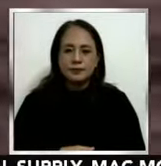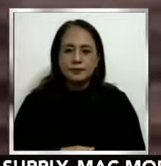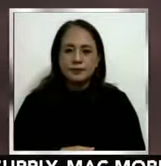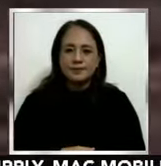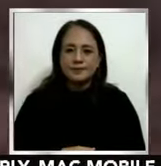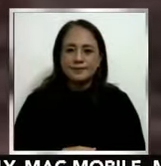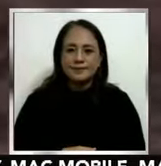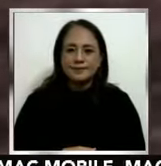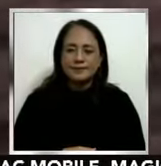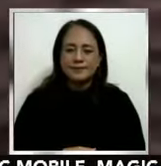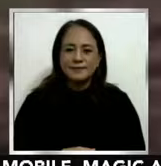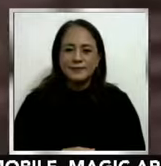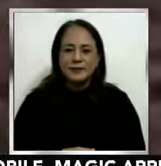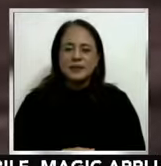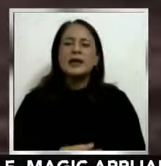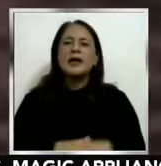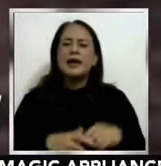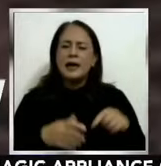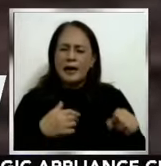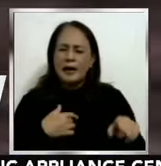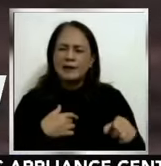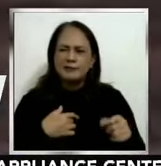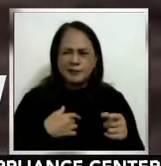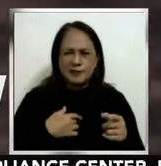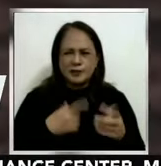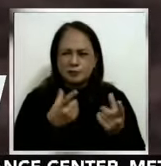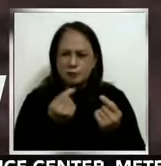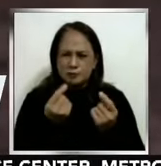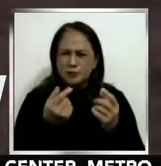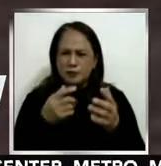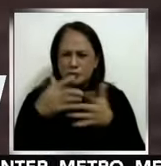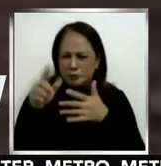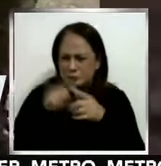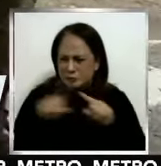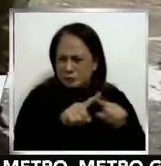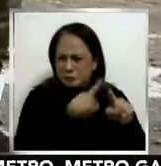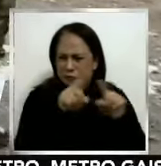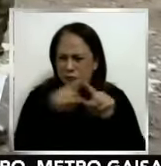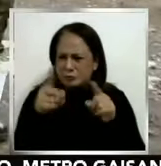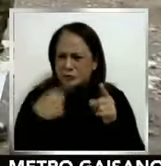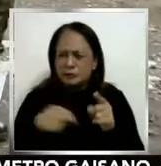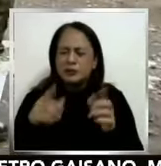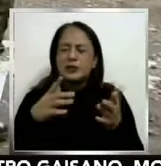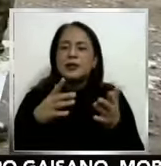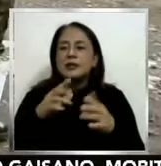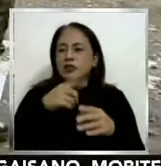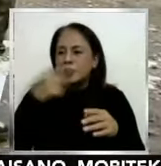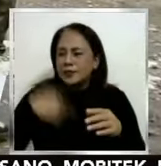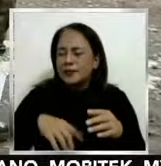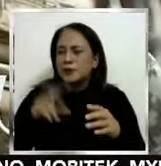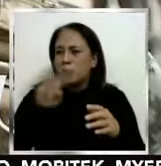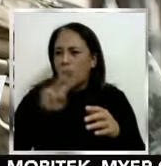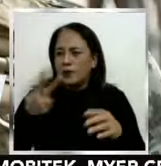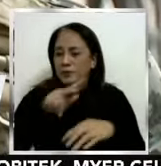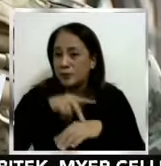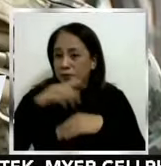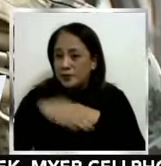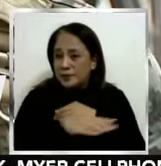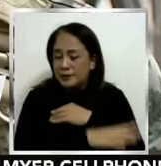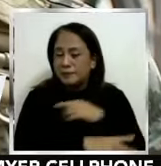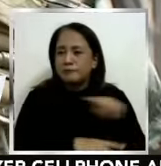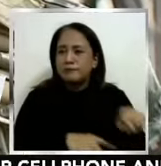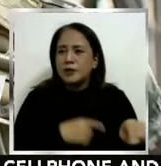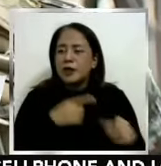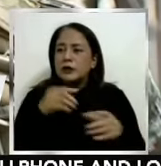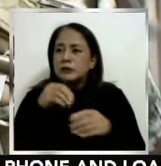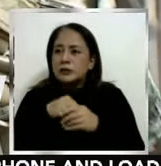Sa gitna ng mga agresibong aksyon ng China sa West Philippine Sea, pumipihit ang militar mula internal defense o pagharap sa mga banta